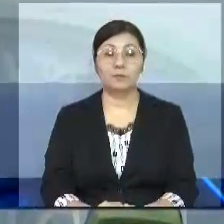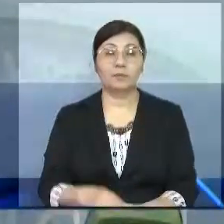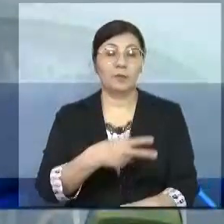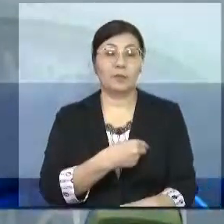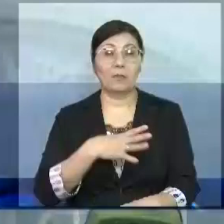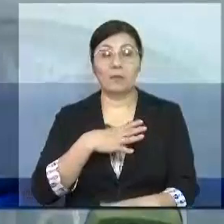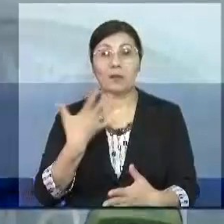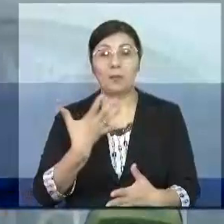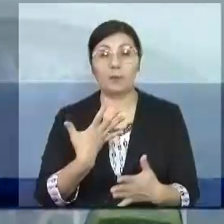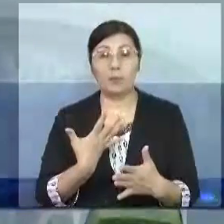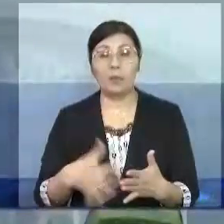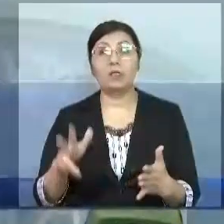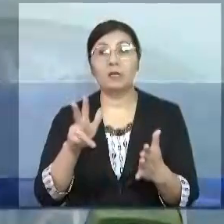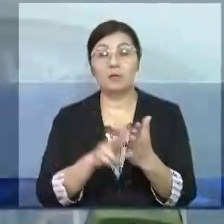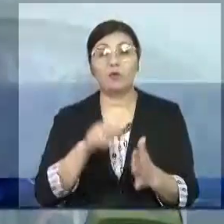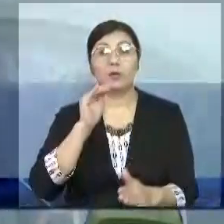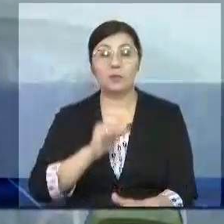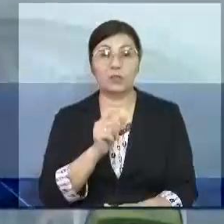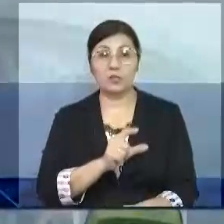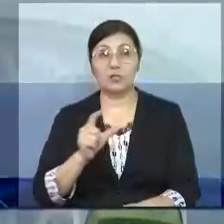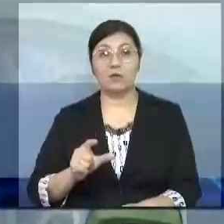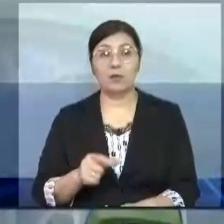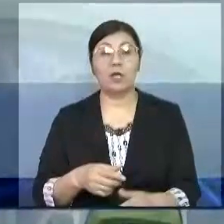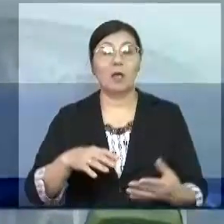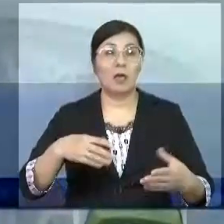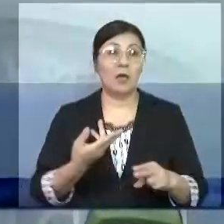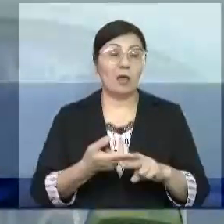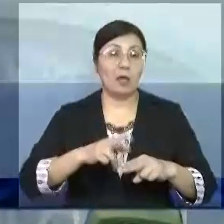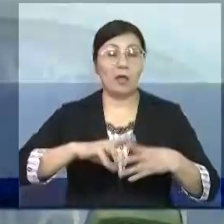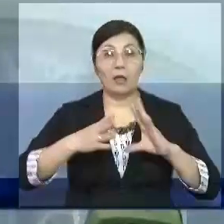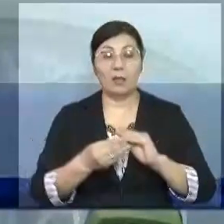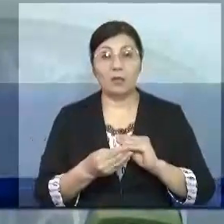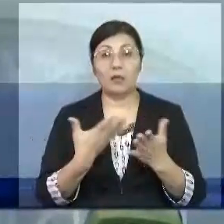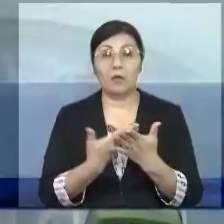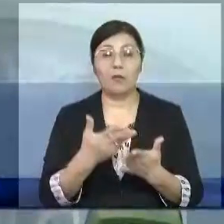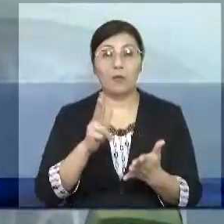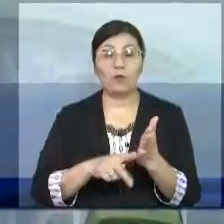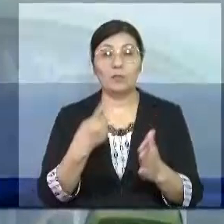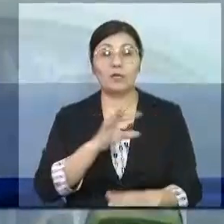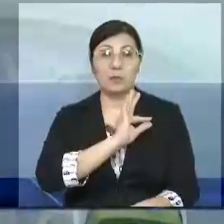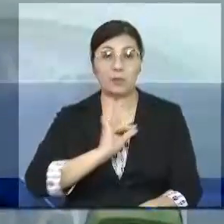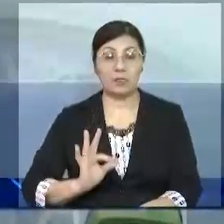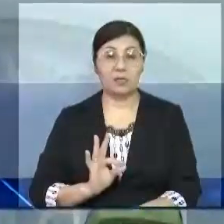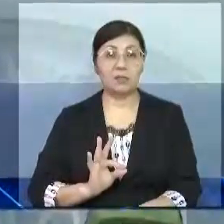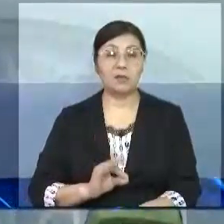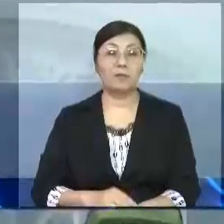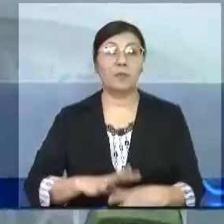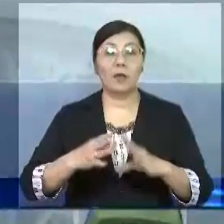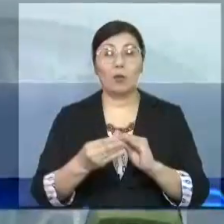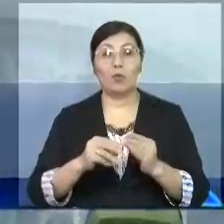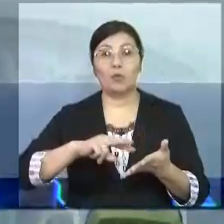вакцинировано 58 924 человека, то есть 81% от запланированных лиц. Надо отметить,